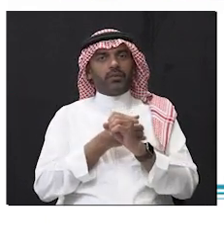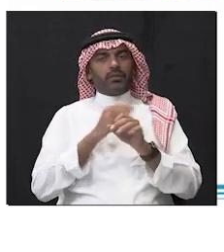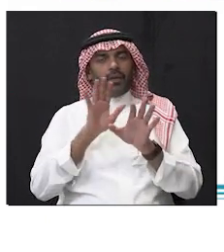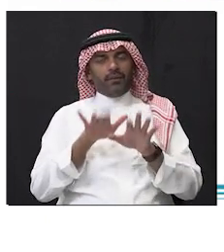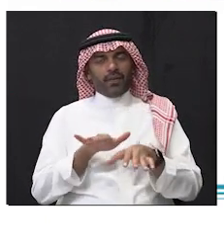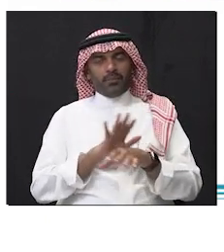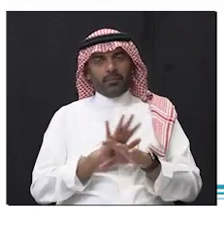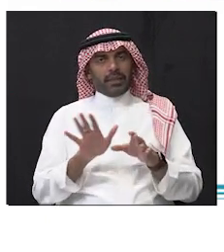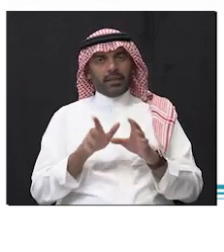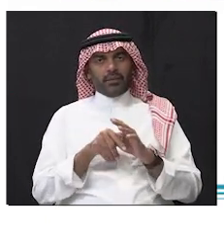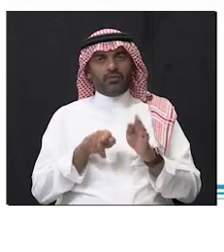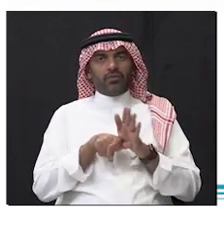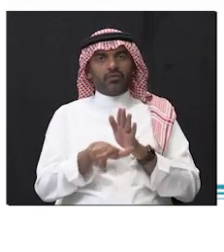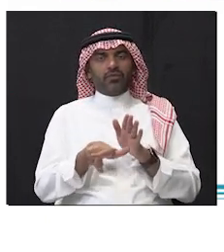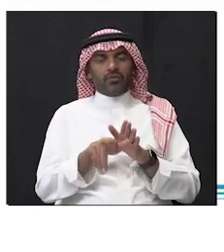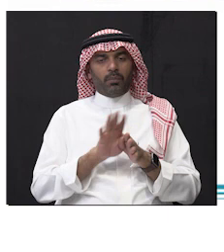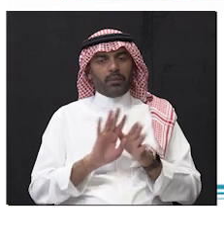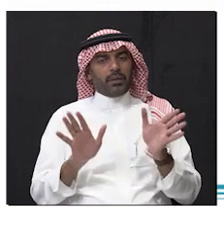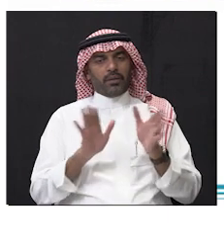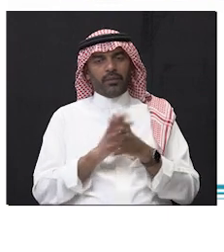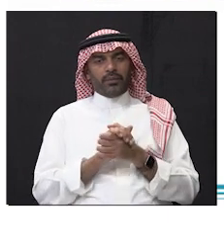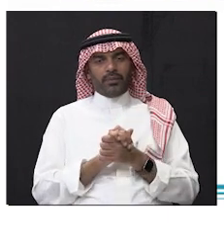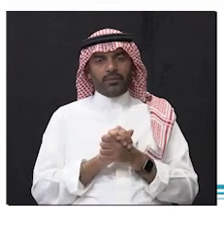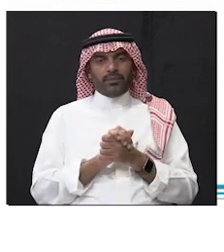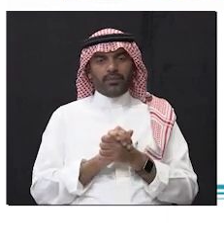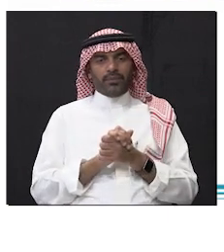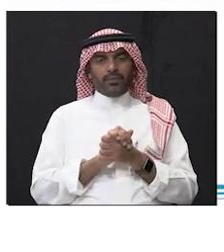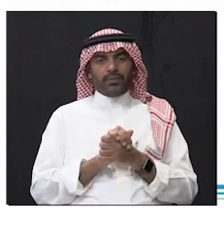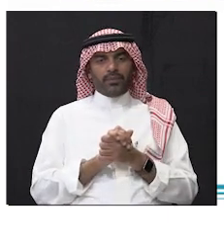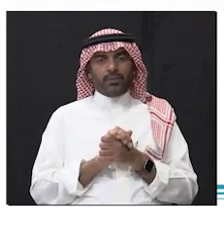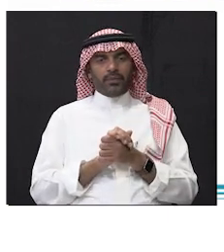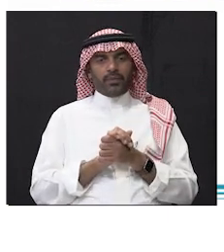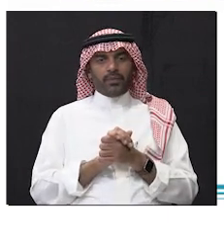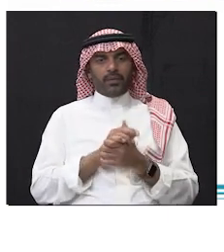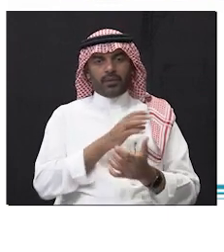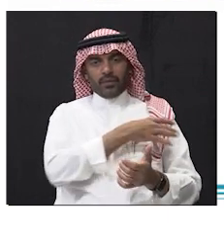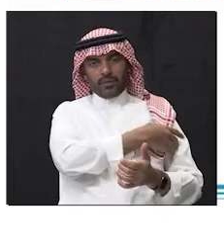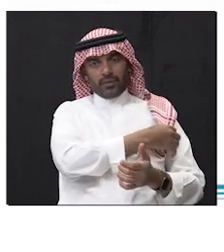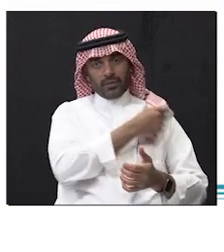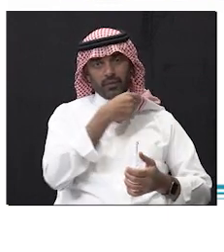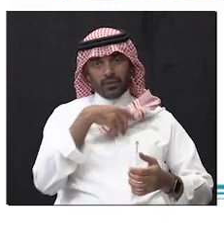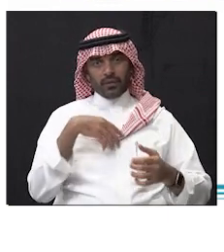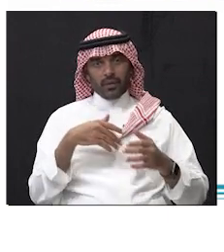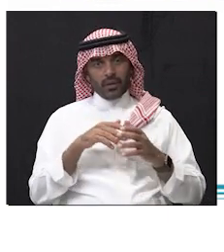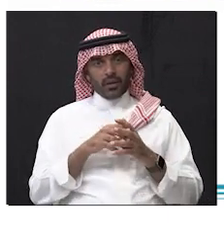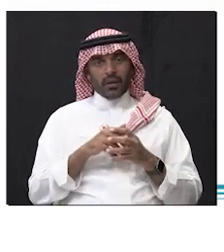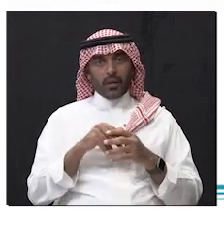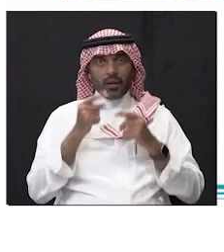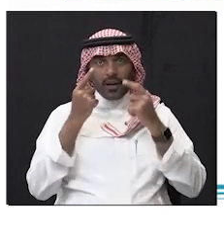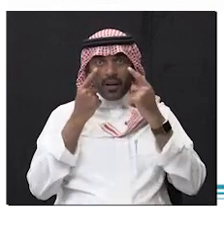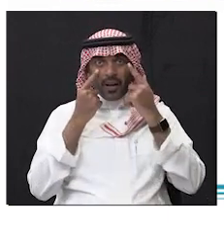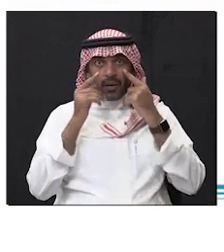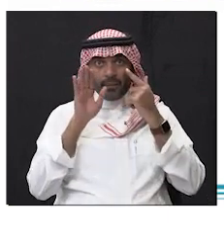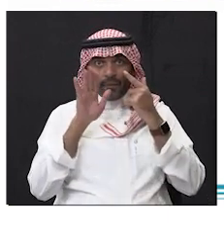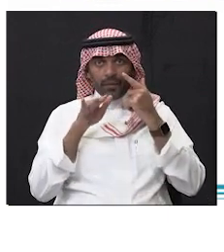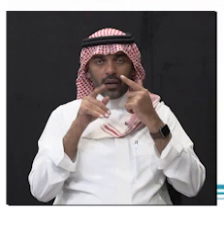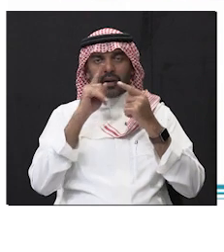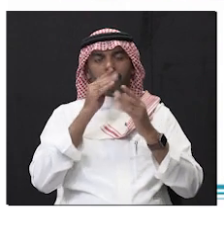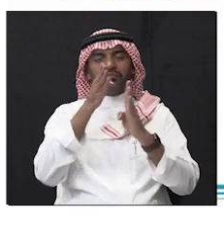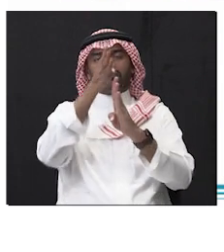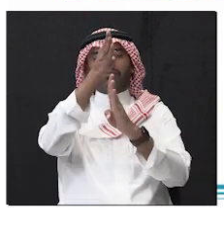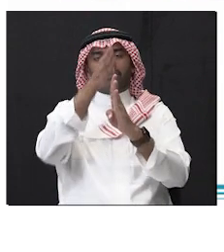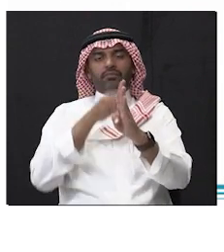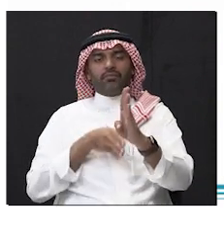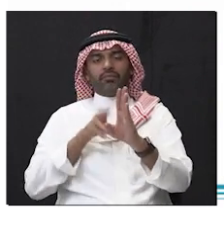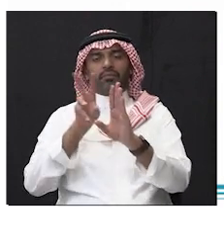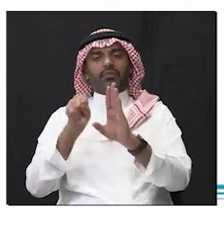أحسنتم. التماثل، بما أن لها عينان فبالتالي تماثلها بيكون، أحسنتم، جانبي.